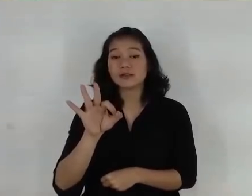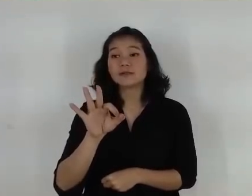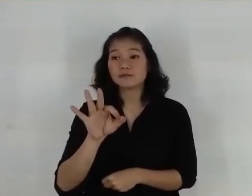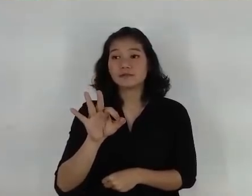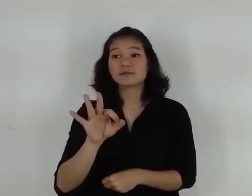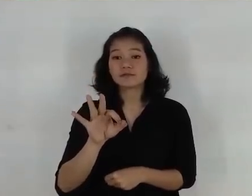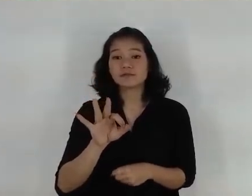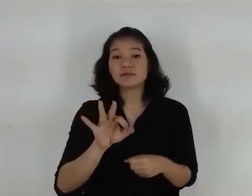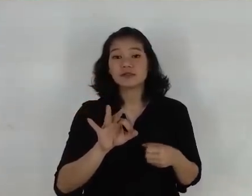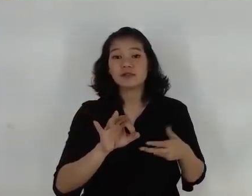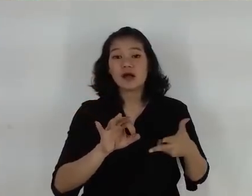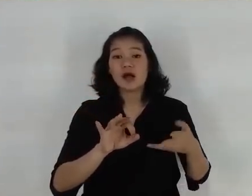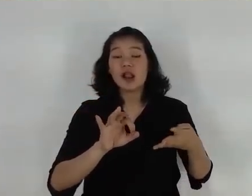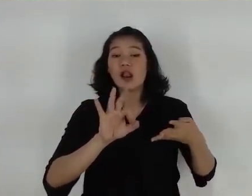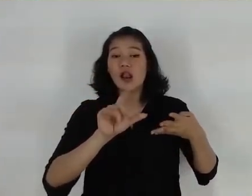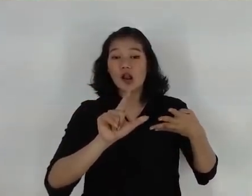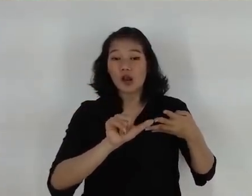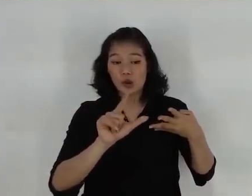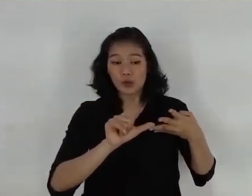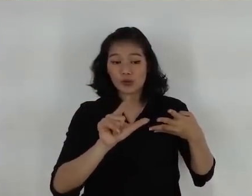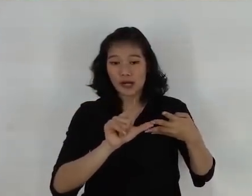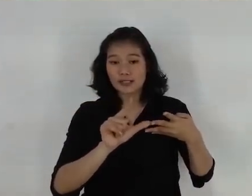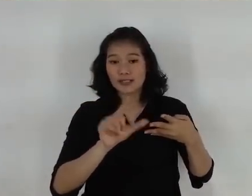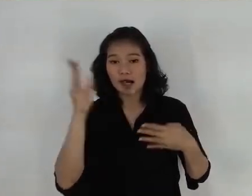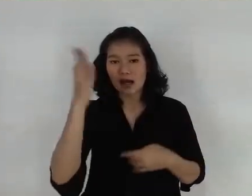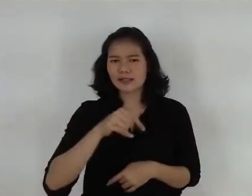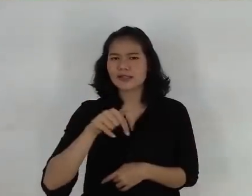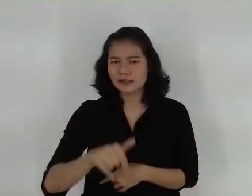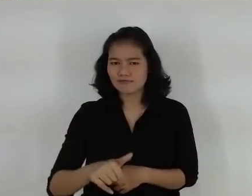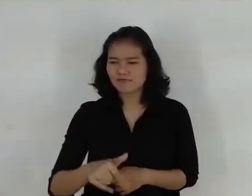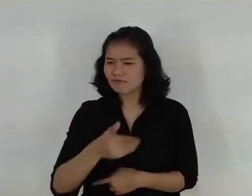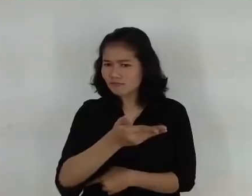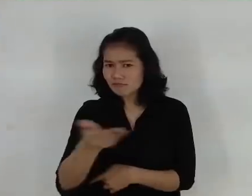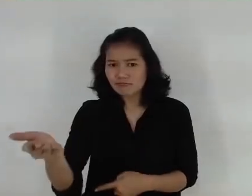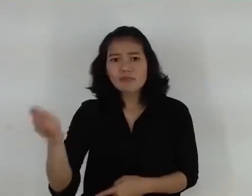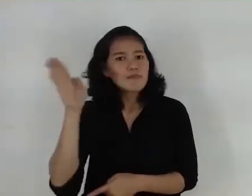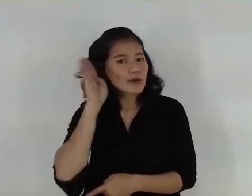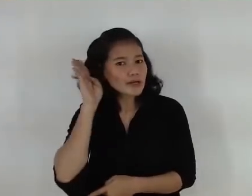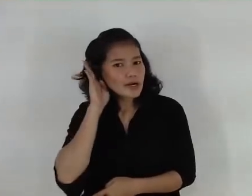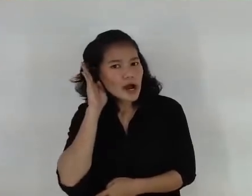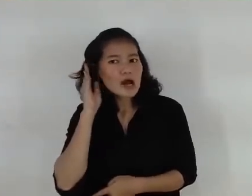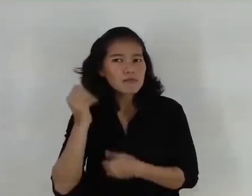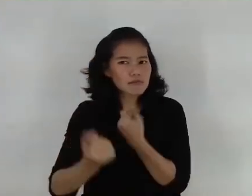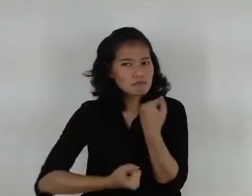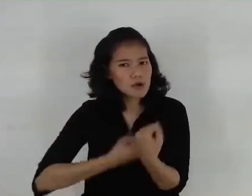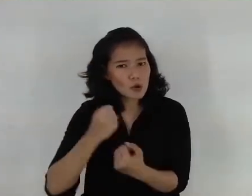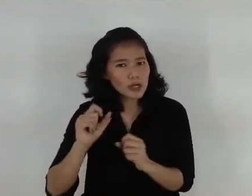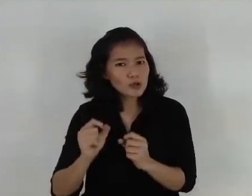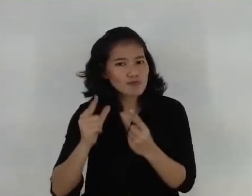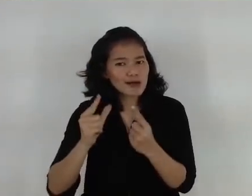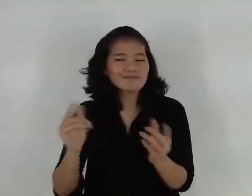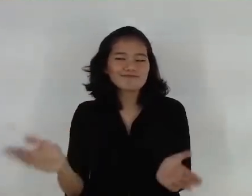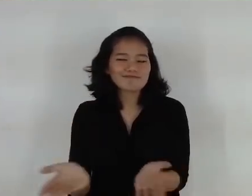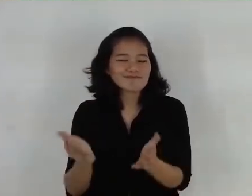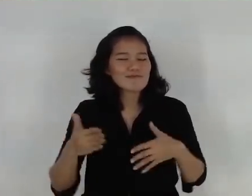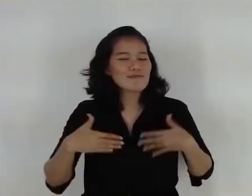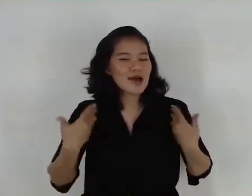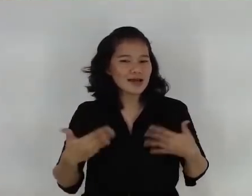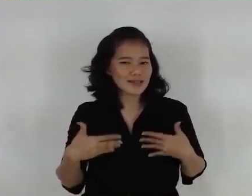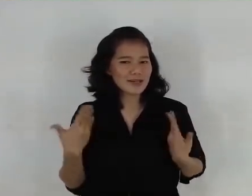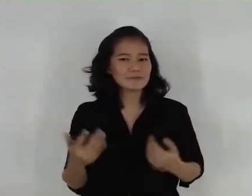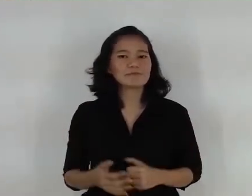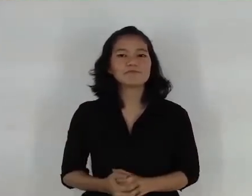Lukas pada hari ini Berbahagia lah setiap kita yang mendengarkan dan melakukannya dalam kehidupan